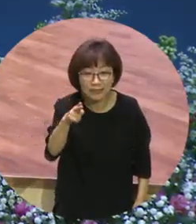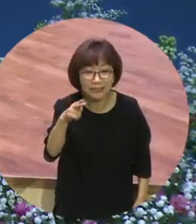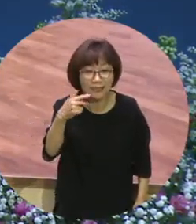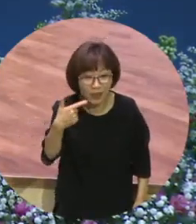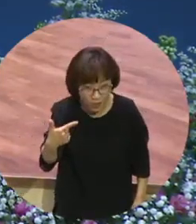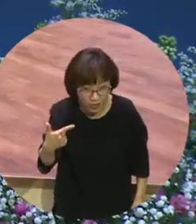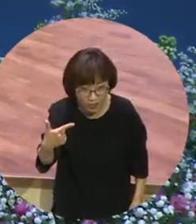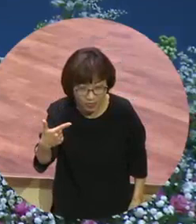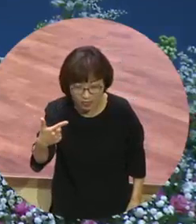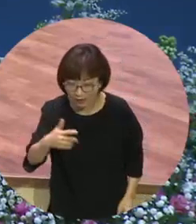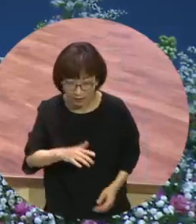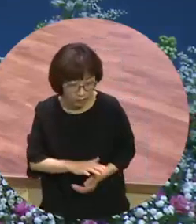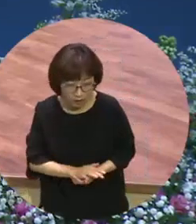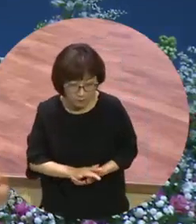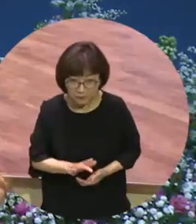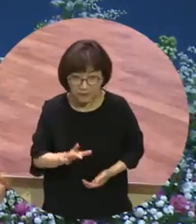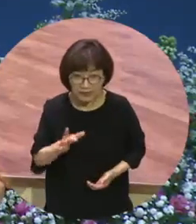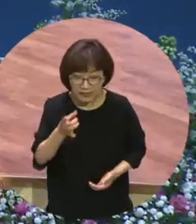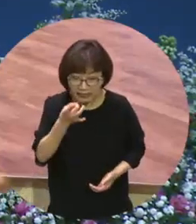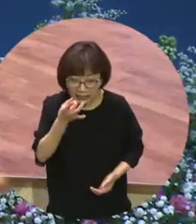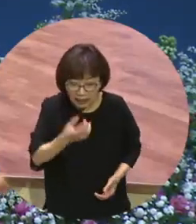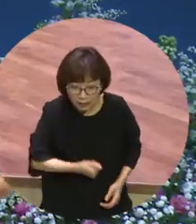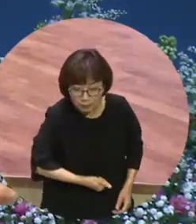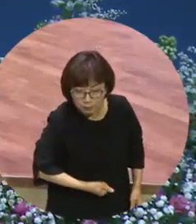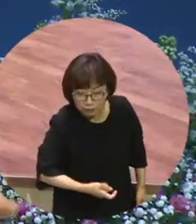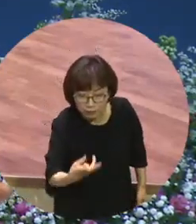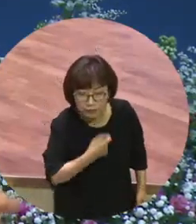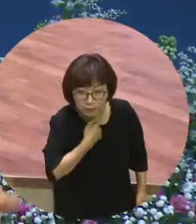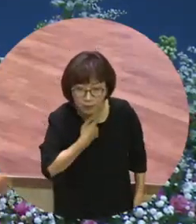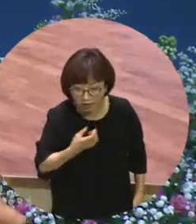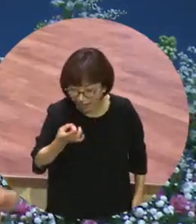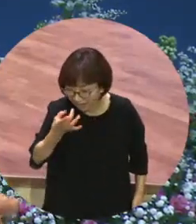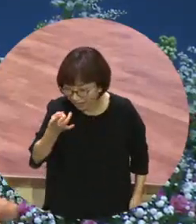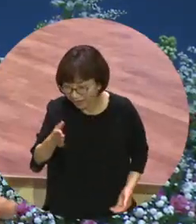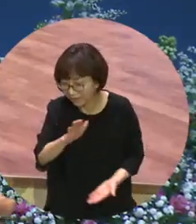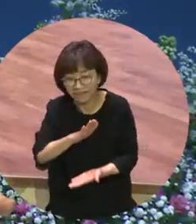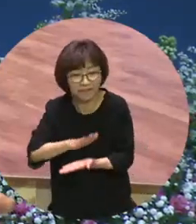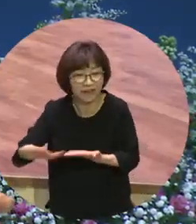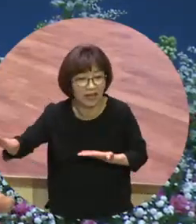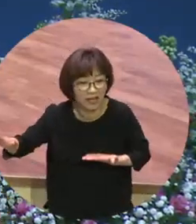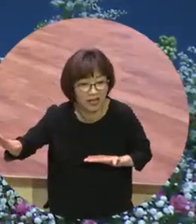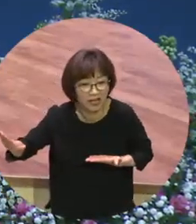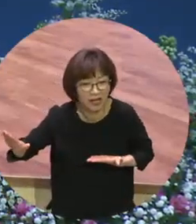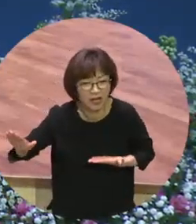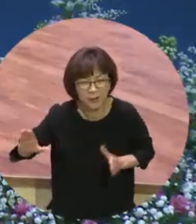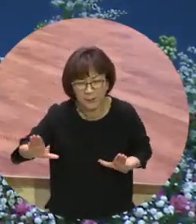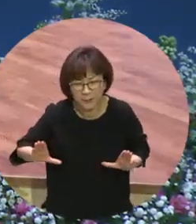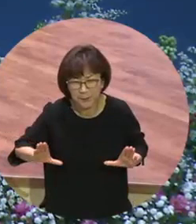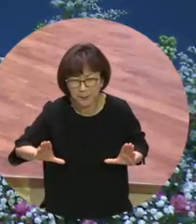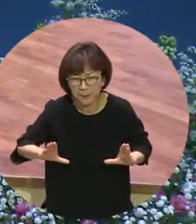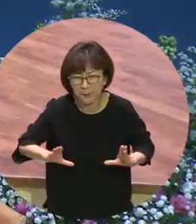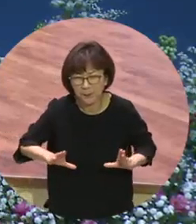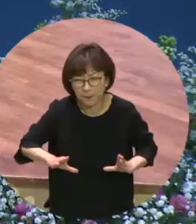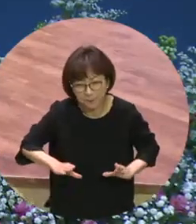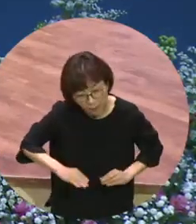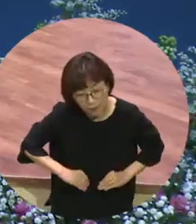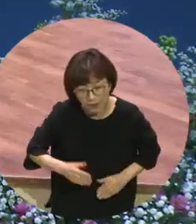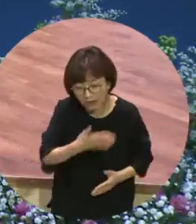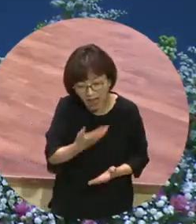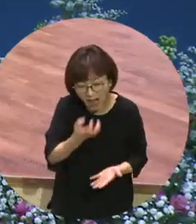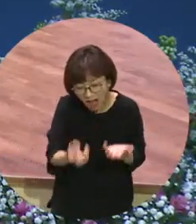뿌릴 곡식의 종자마저도 없어. 얼마나 흉년이 들었던지 종자마저도 없다는